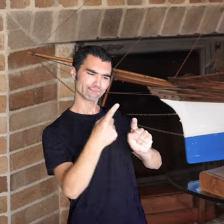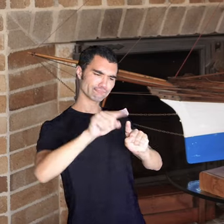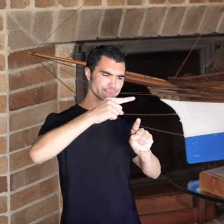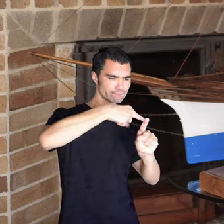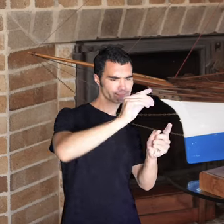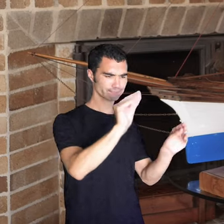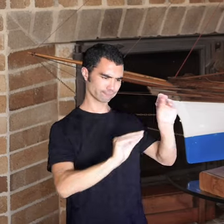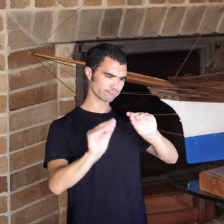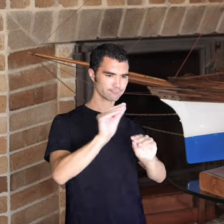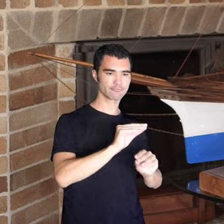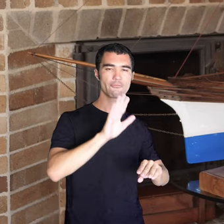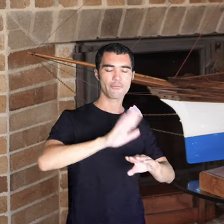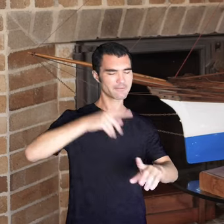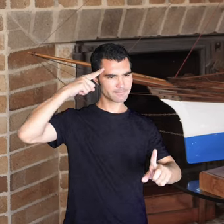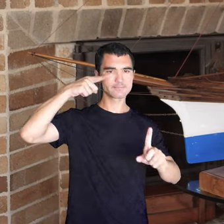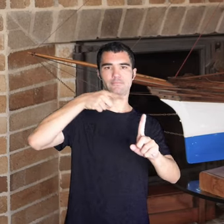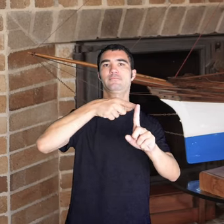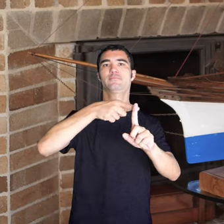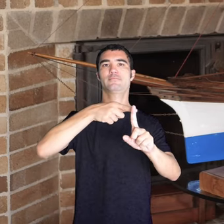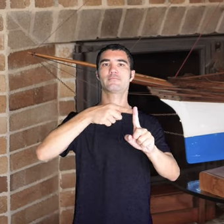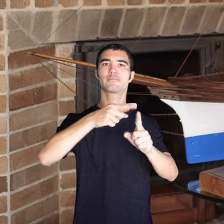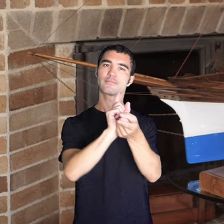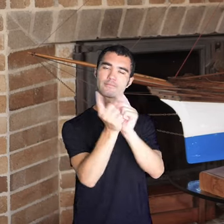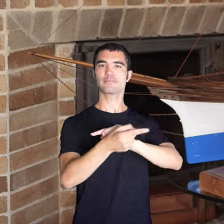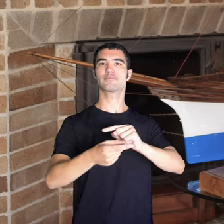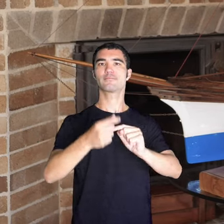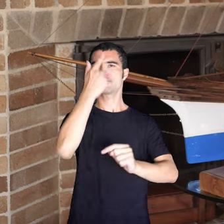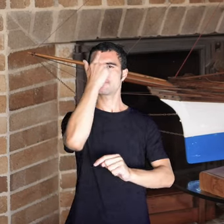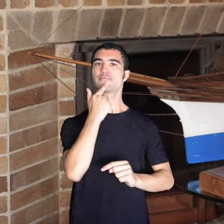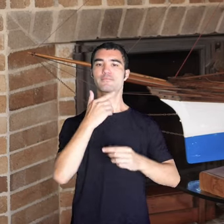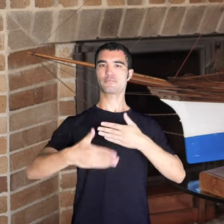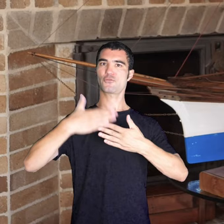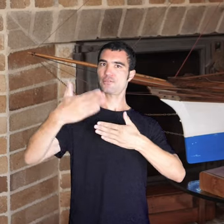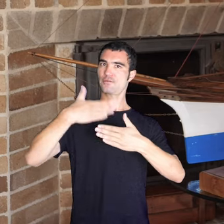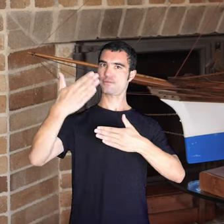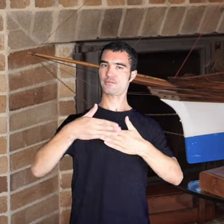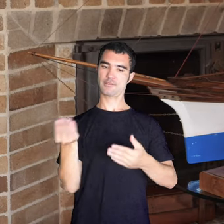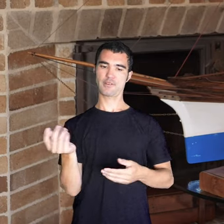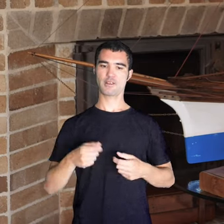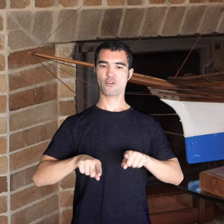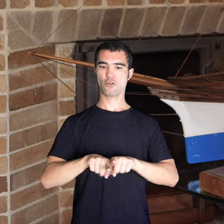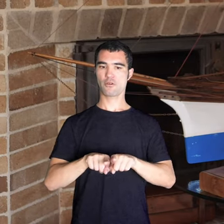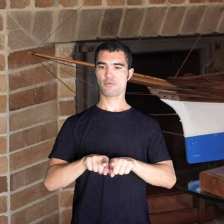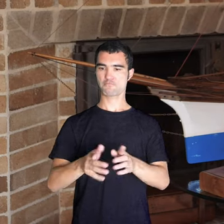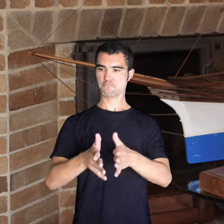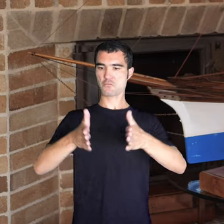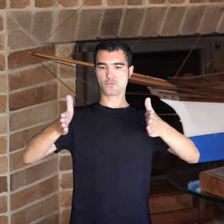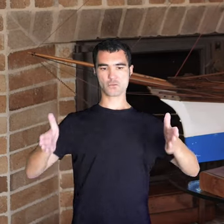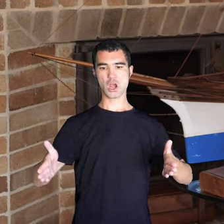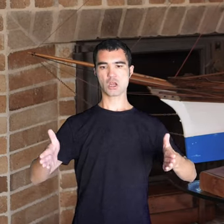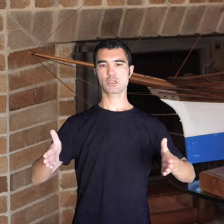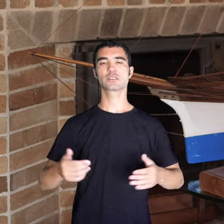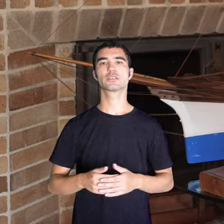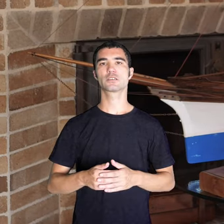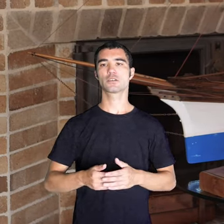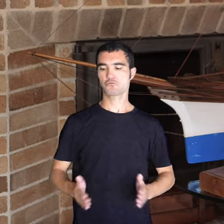de fer-vos un poc més moderns, és a dir, dar-vos un poc més de màniga, un poc més